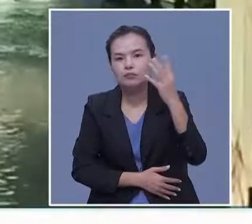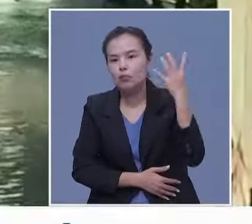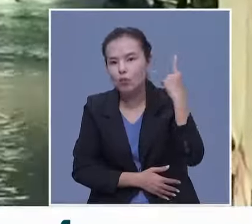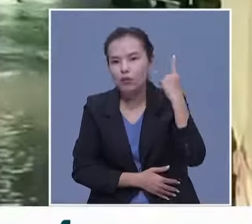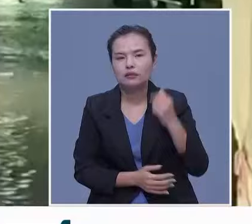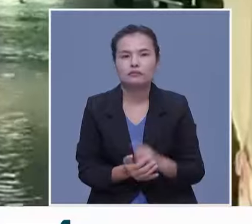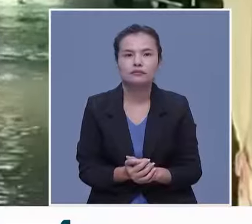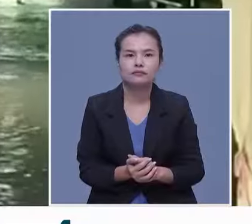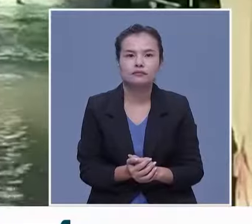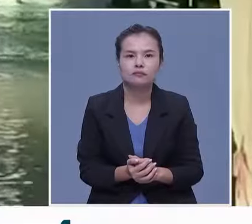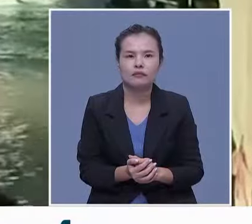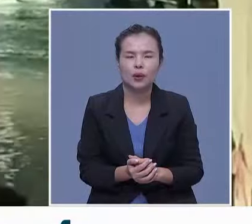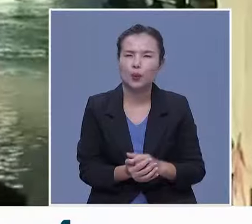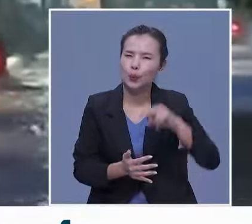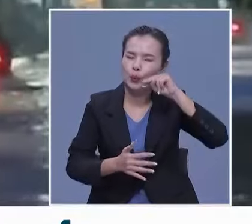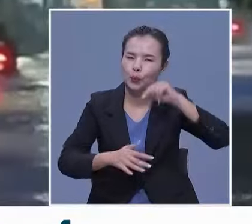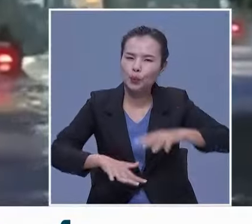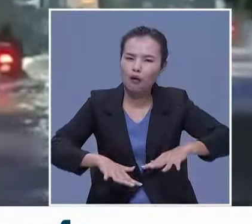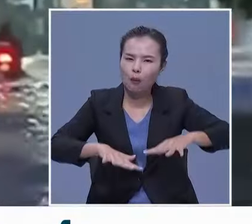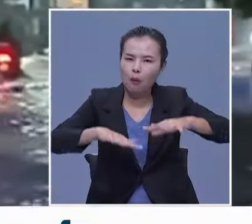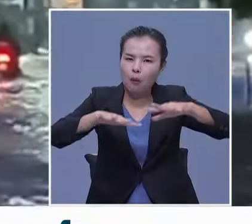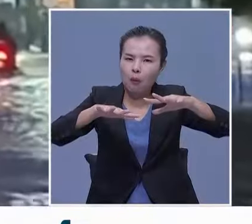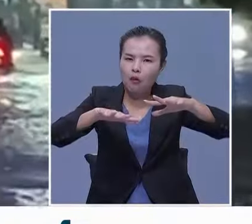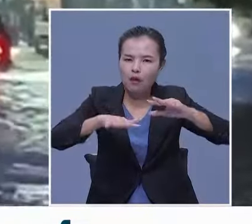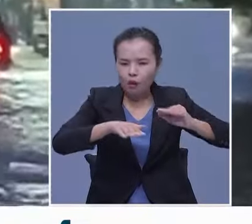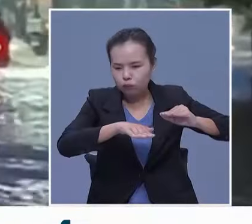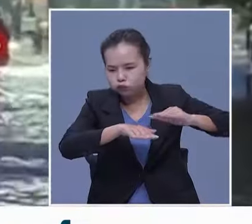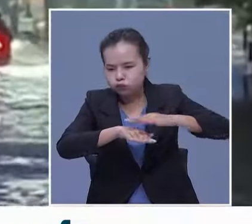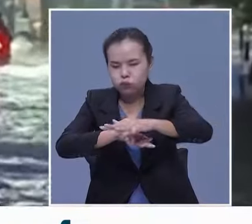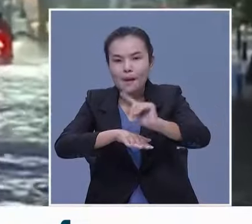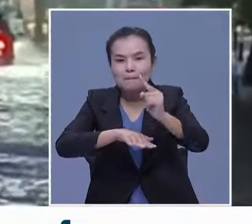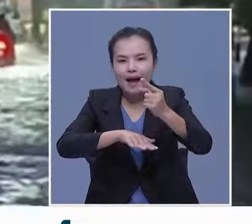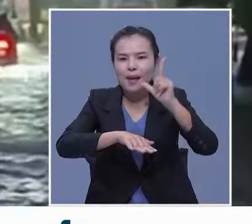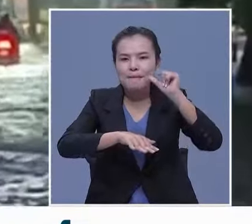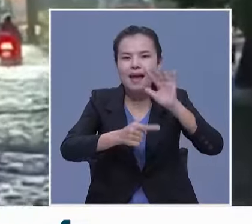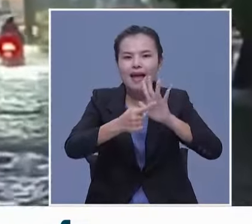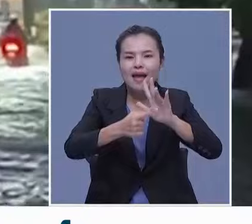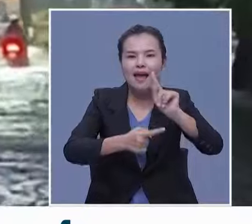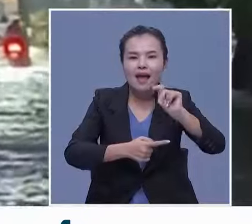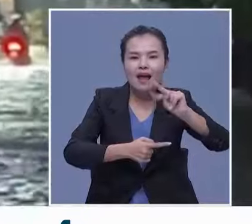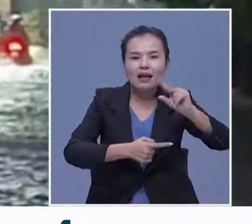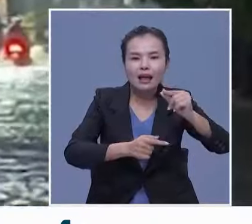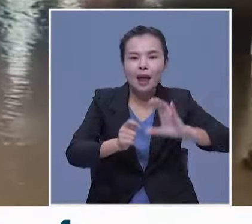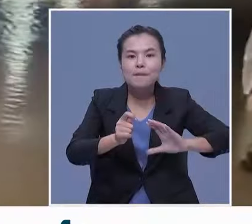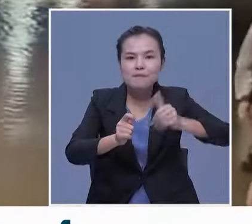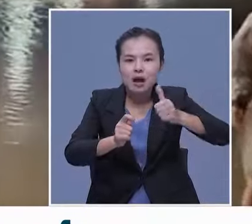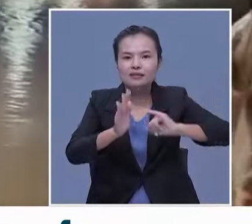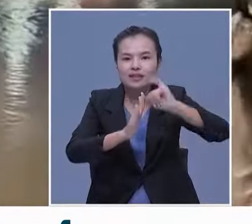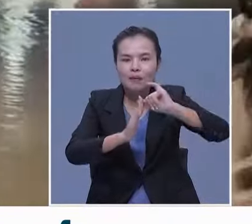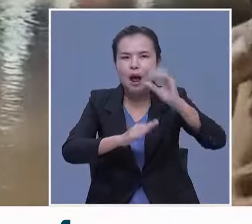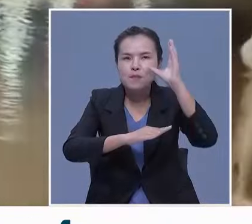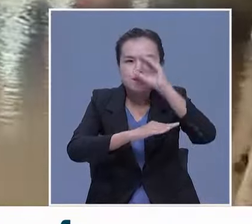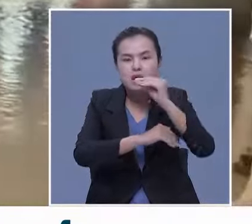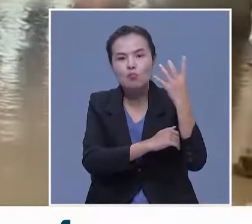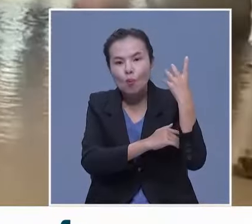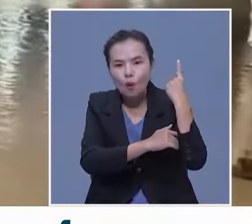ว่าสถานการณ์ยังน่าเป็นห่วงมวลน้ำก้อนใหม่จากอำเภอแม่แตงไหลมาถึงเขตอำเภอเมืองเชียงใหม่ช่วงค่ำของเมื่อ